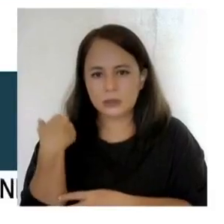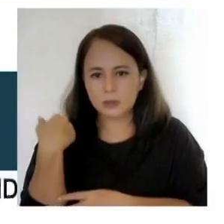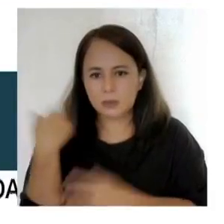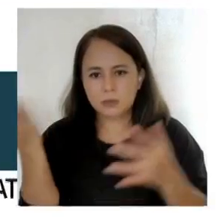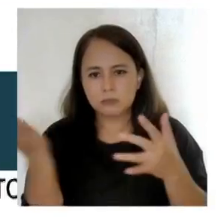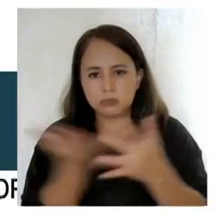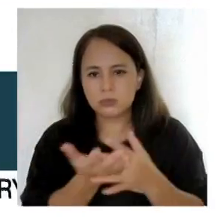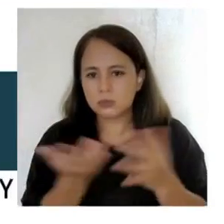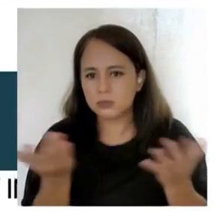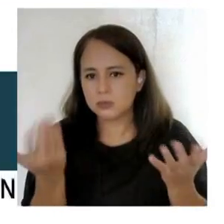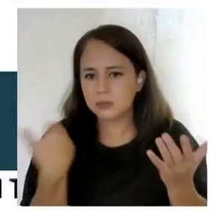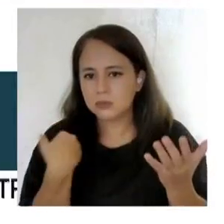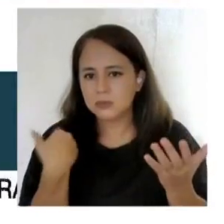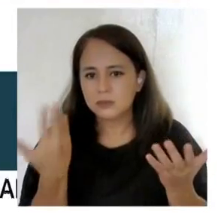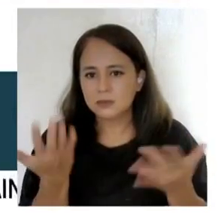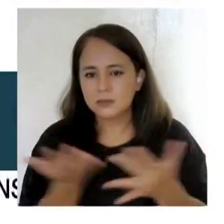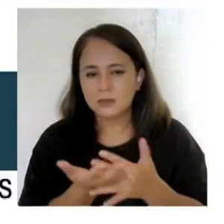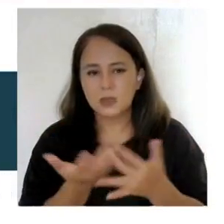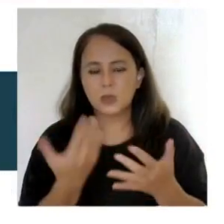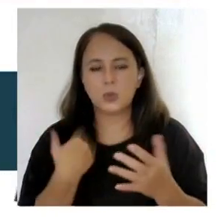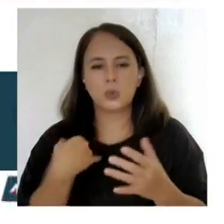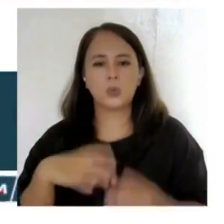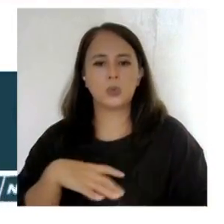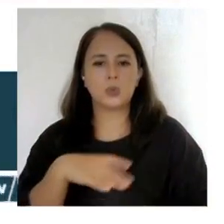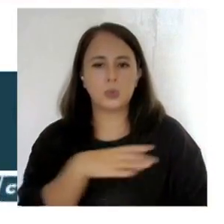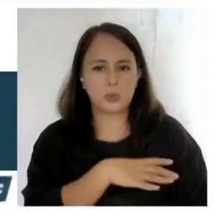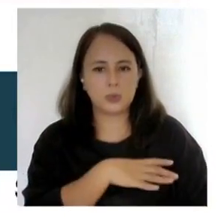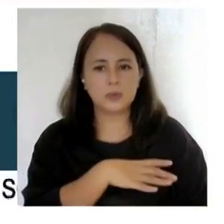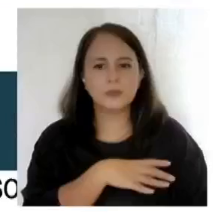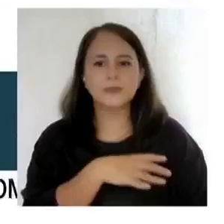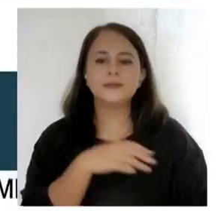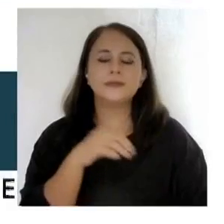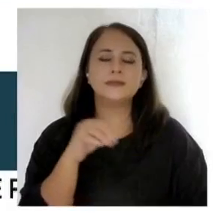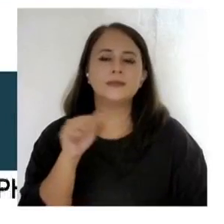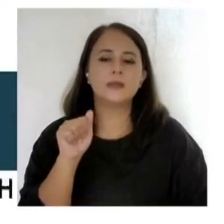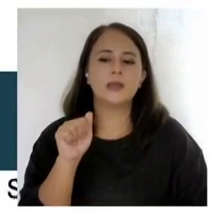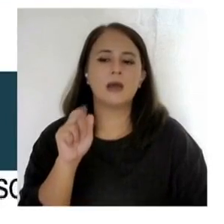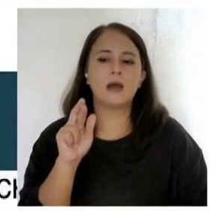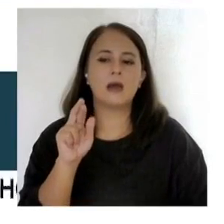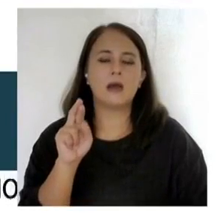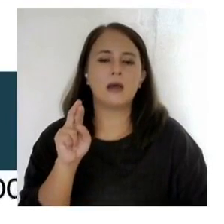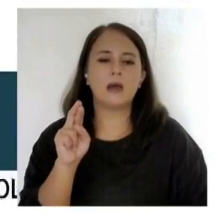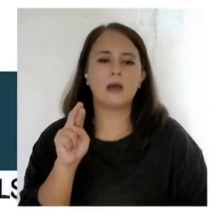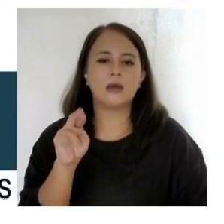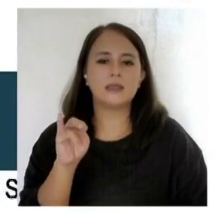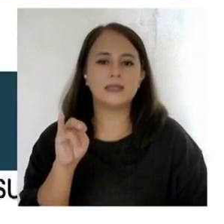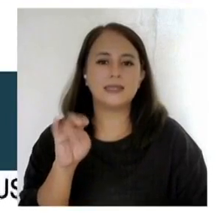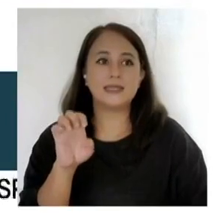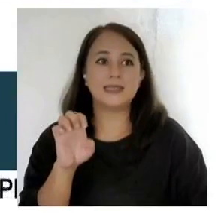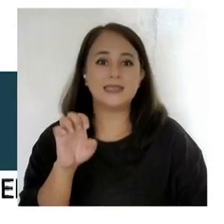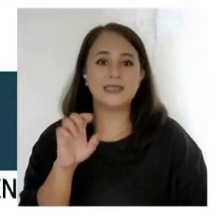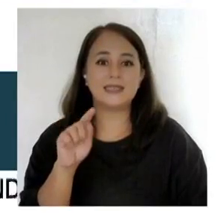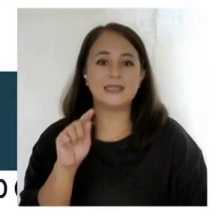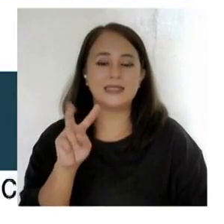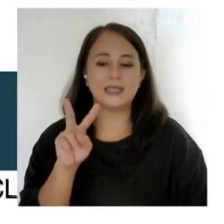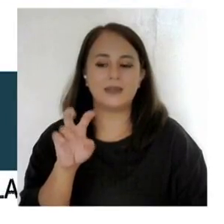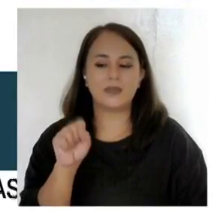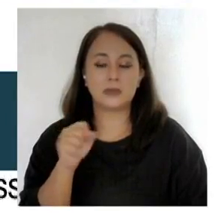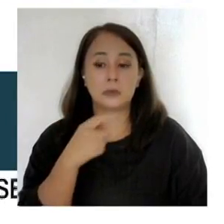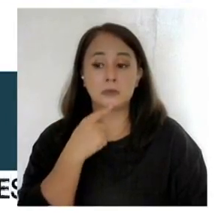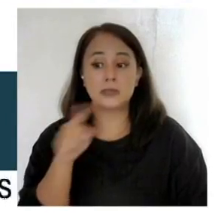isinasampa kay Congressman Arnie Teves. Gayong siya ang ipinupunto na siya ang tao sa likod po